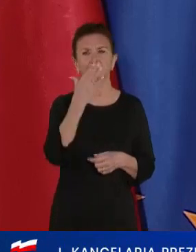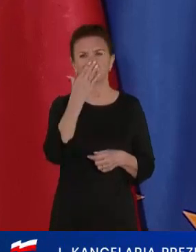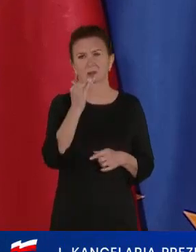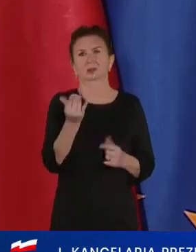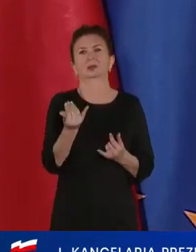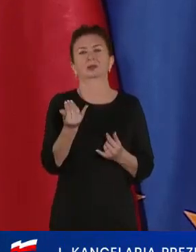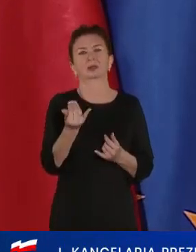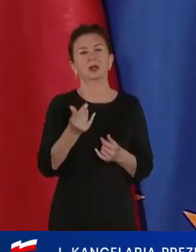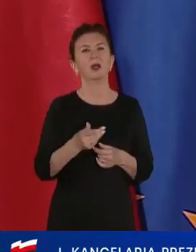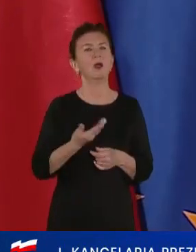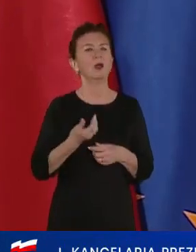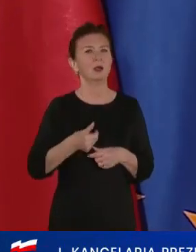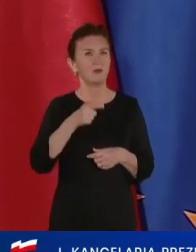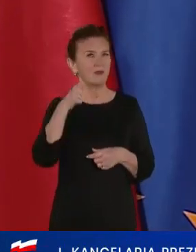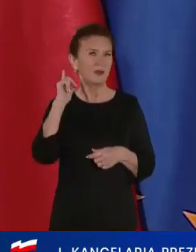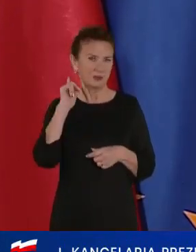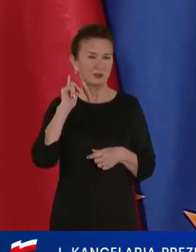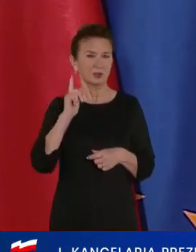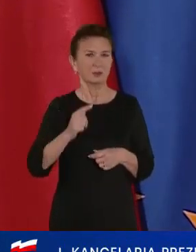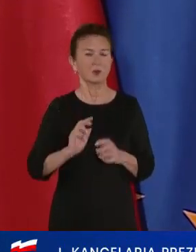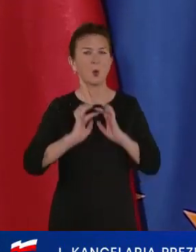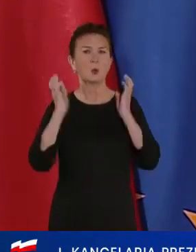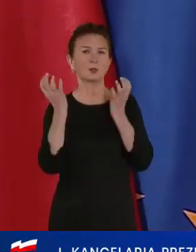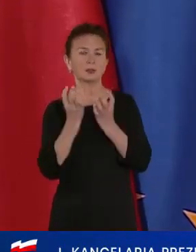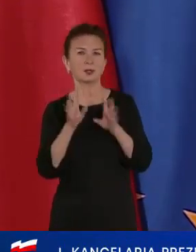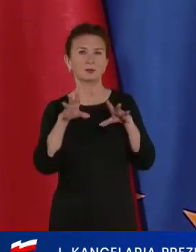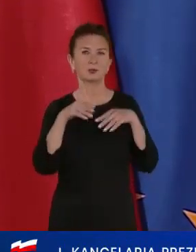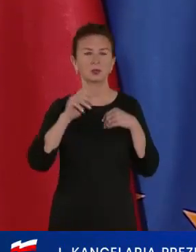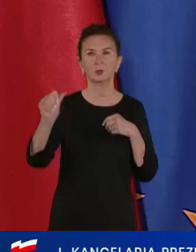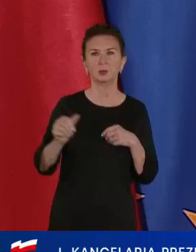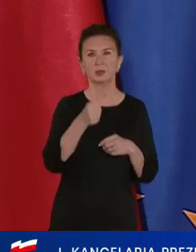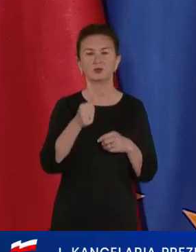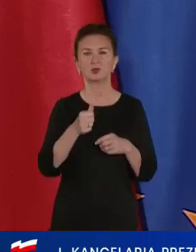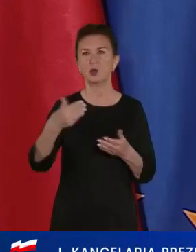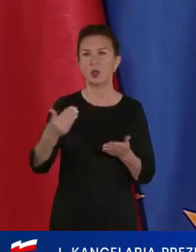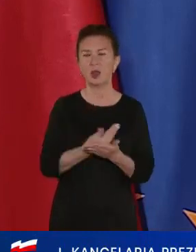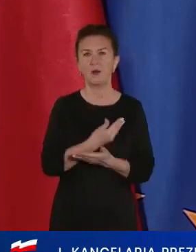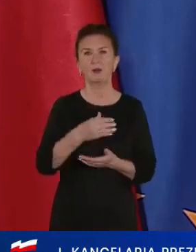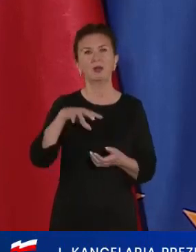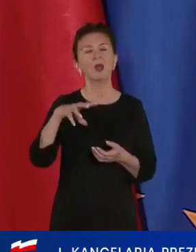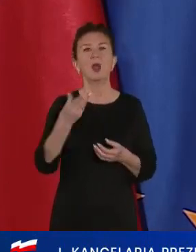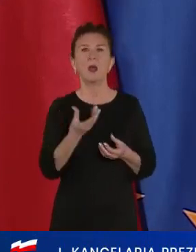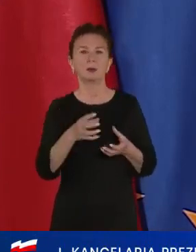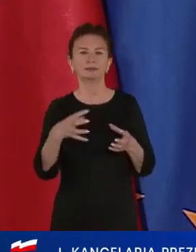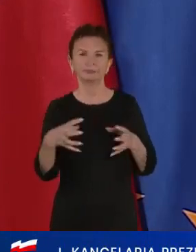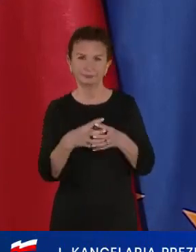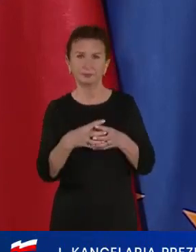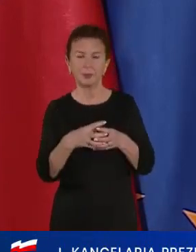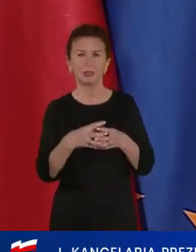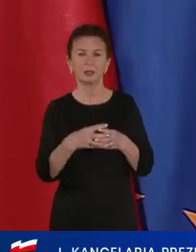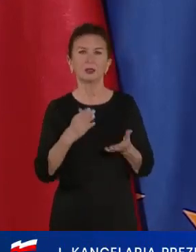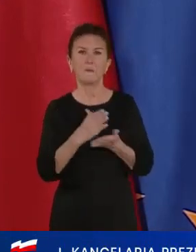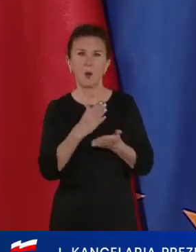Przedwczoraj Sejm przyjął pierwszy nowy pakiet pomocowy, ale dla branż, które są